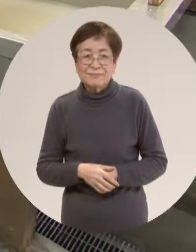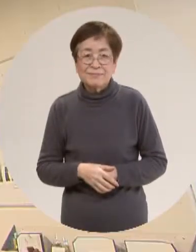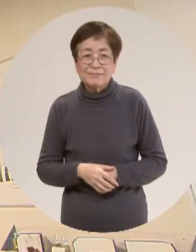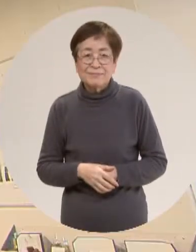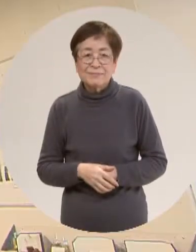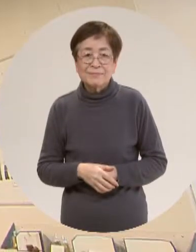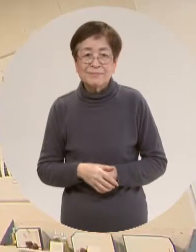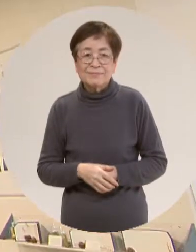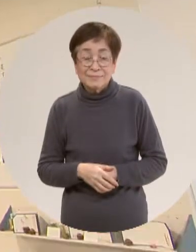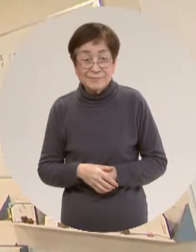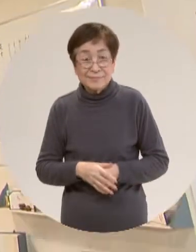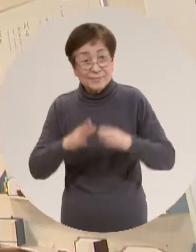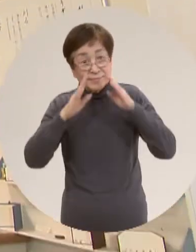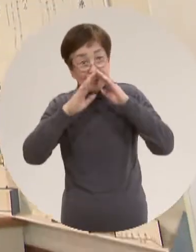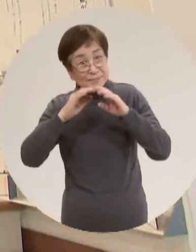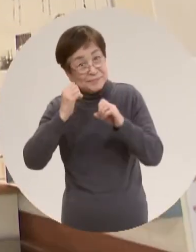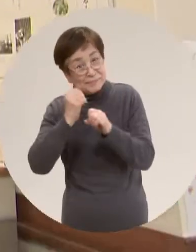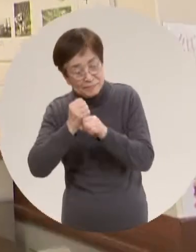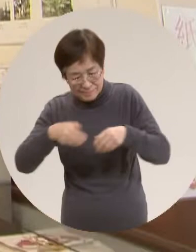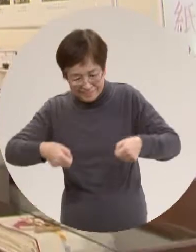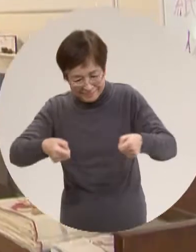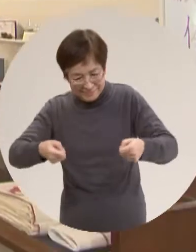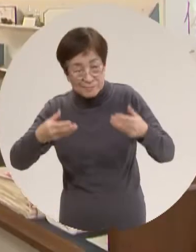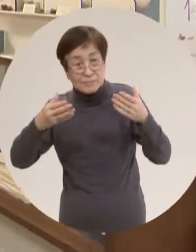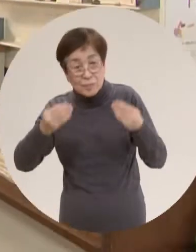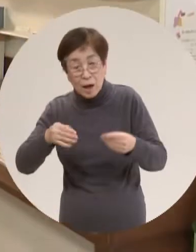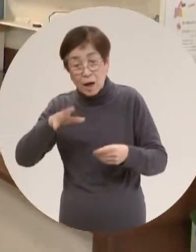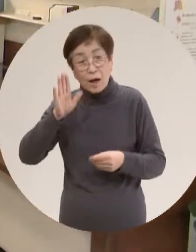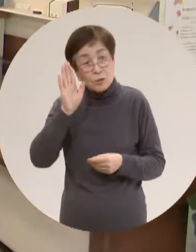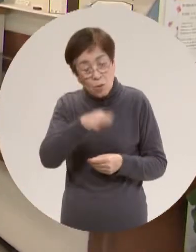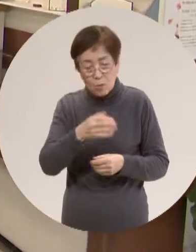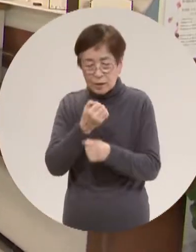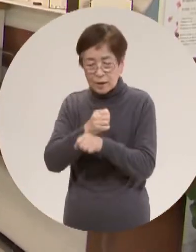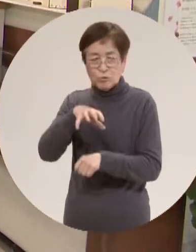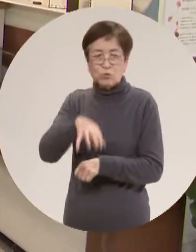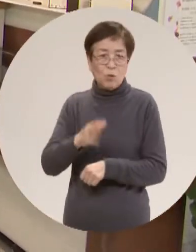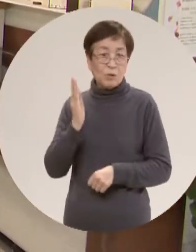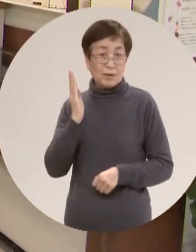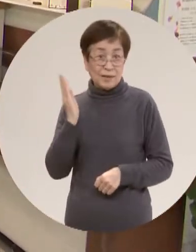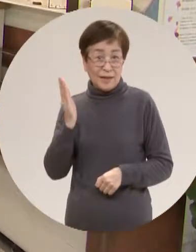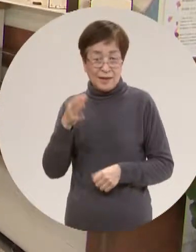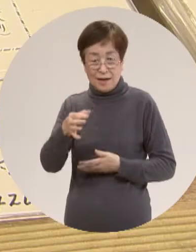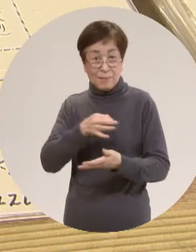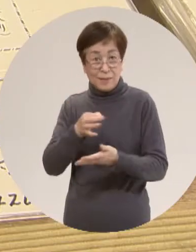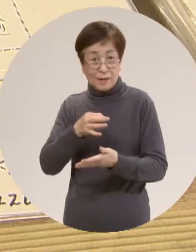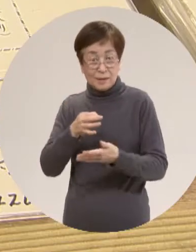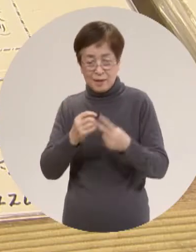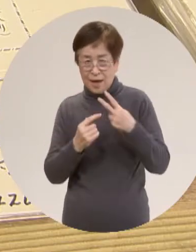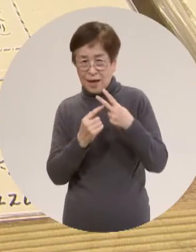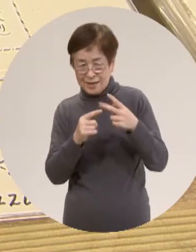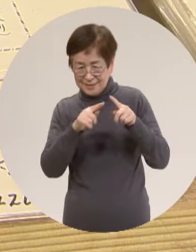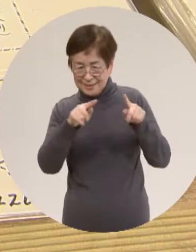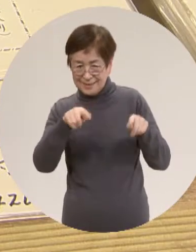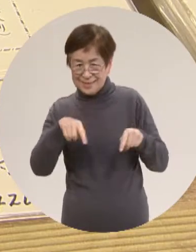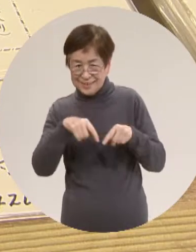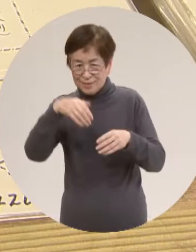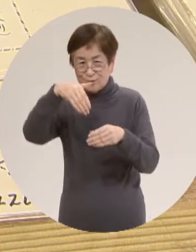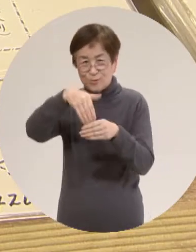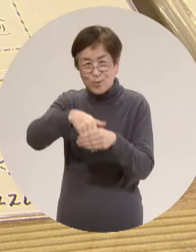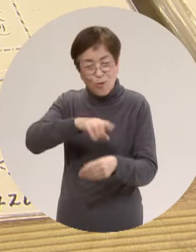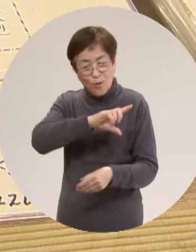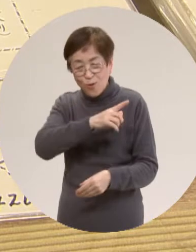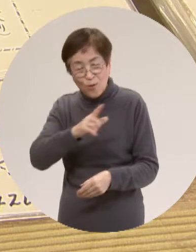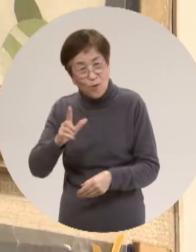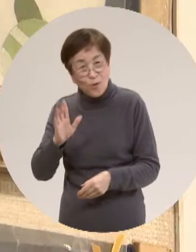。 出来上がった杉原紙は研究所内で販売しています。はがきや封